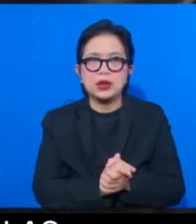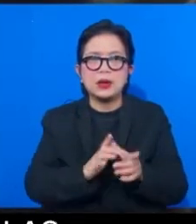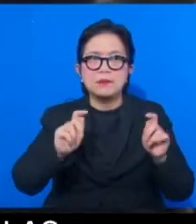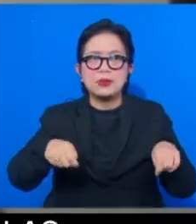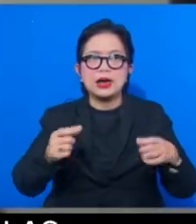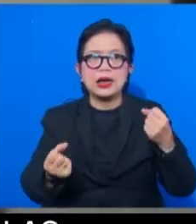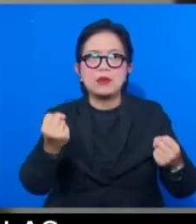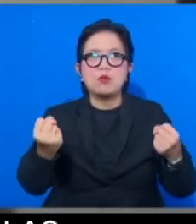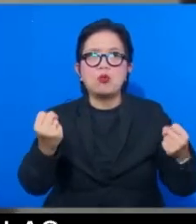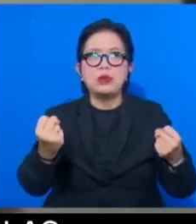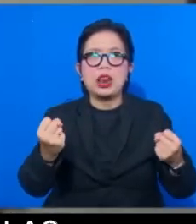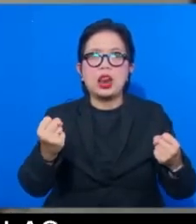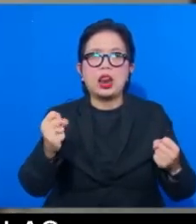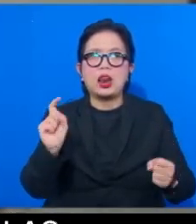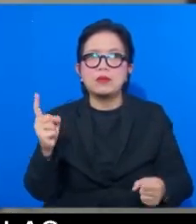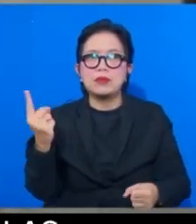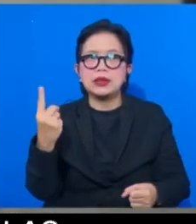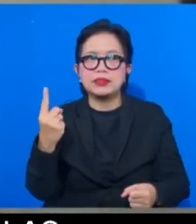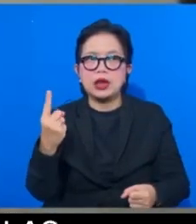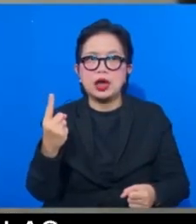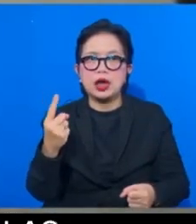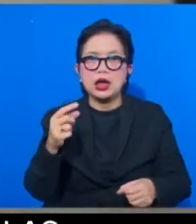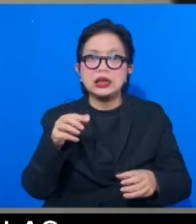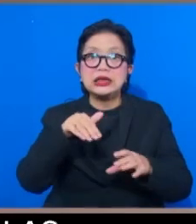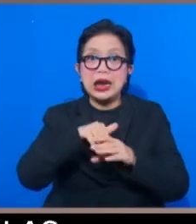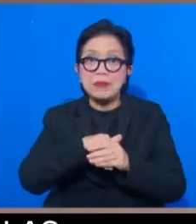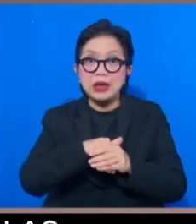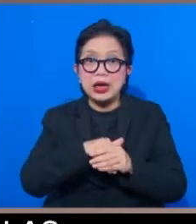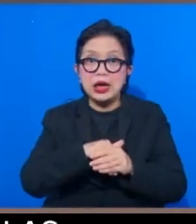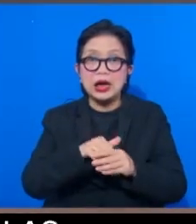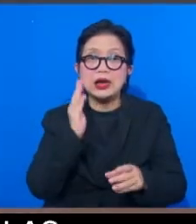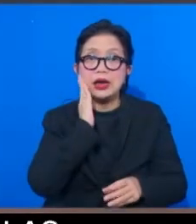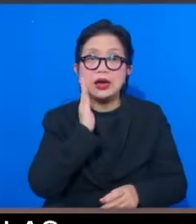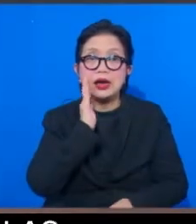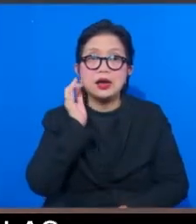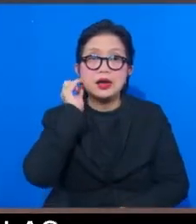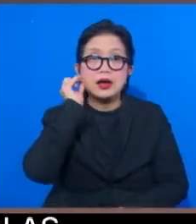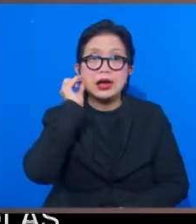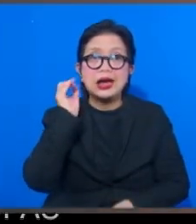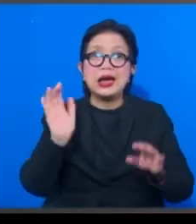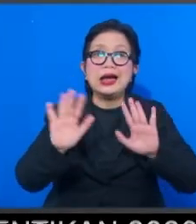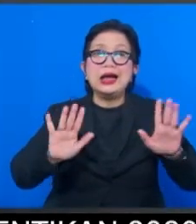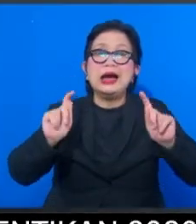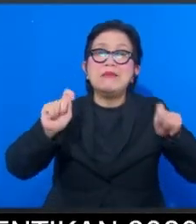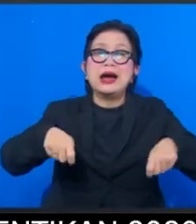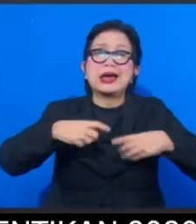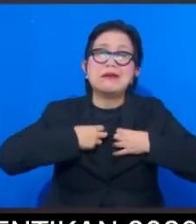warga yang akan menolong menemukan gadis belia berusia 16 tahun dalam keadaan tanpa busana.